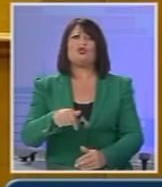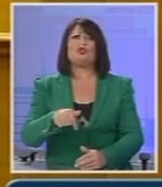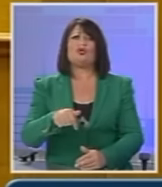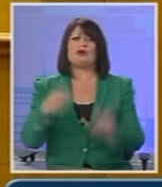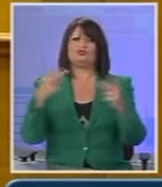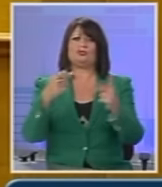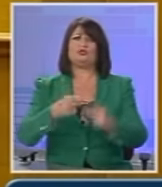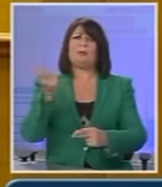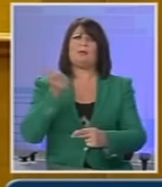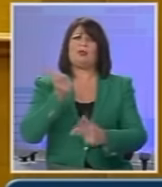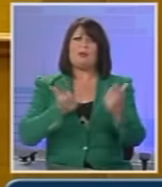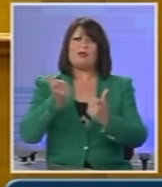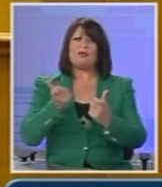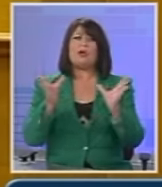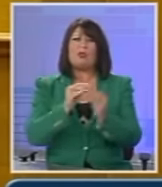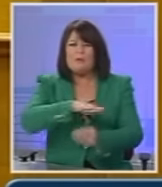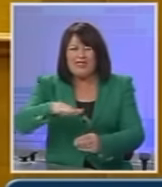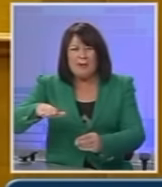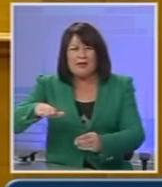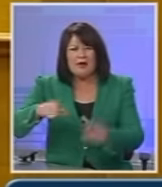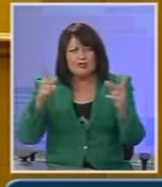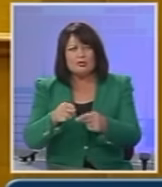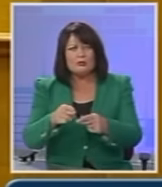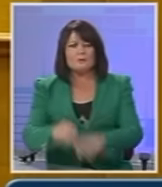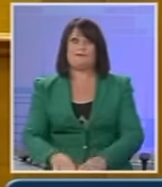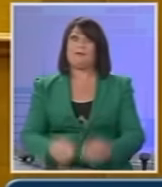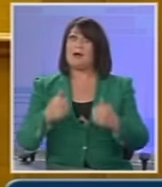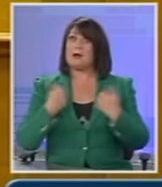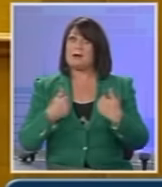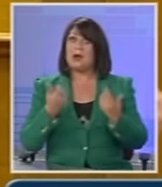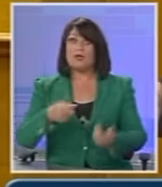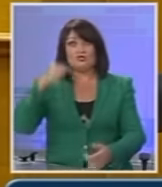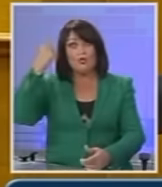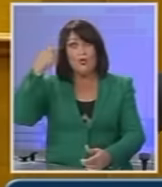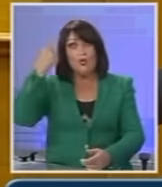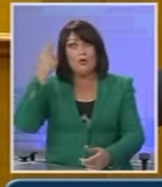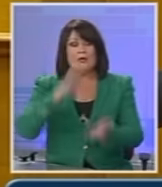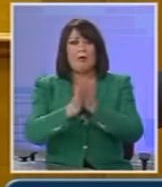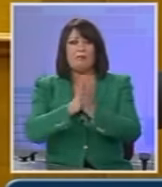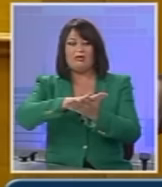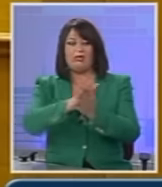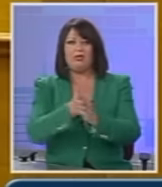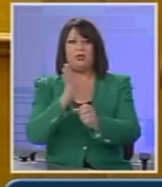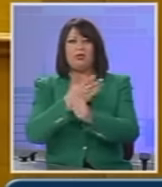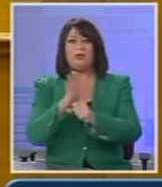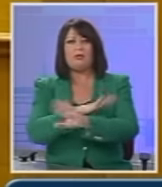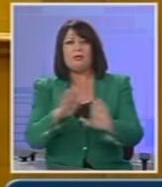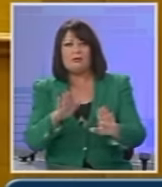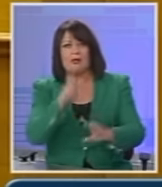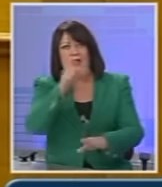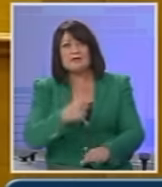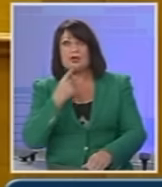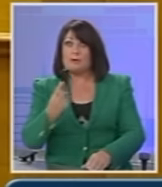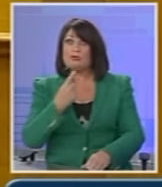όλα τα επιδόματα. Όμως και τη νέα γενιά που είδε τα όνειρά της να γίνονται κουρέλια, όνειρα τα οποία εσείς υπέρμετρα